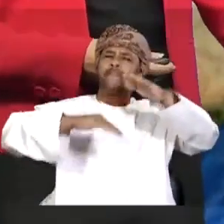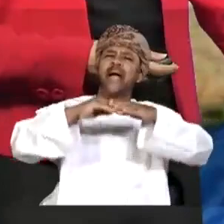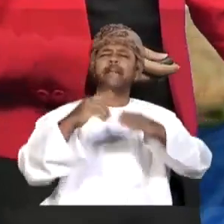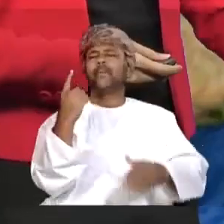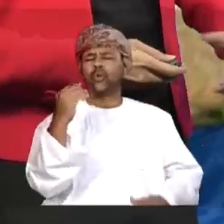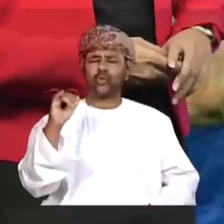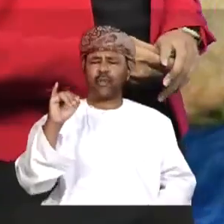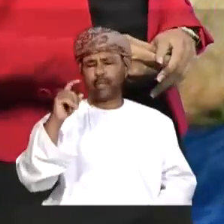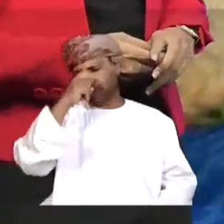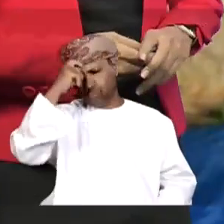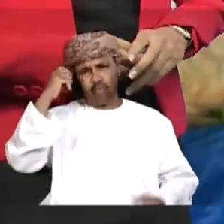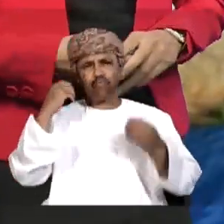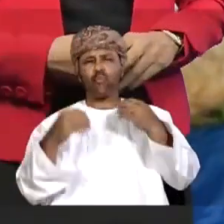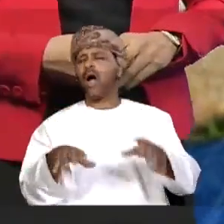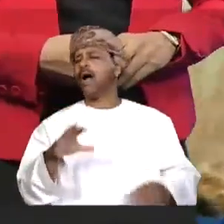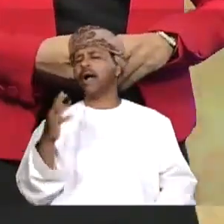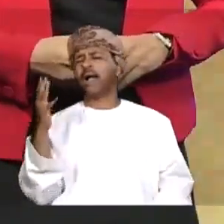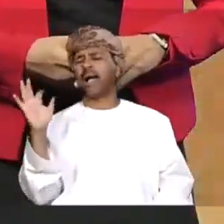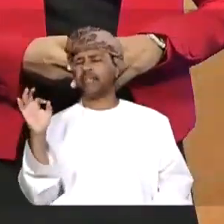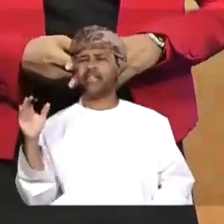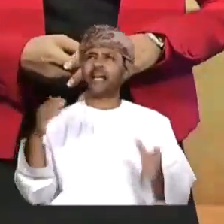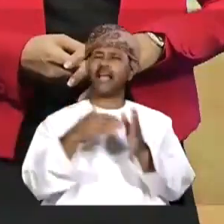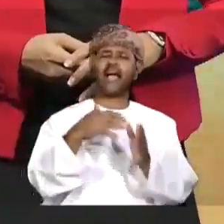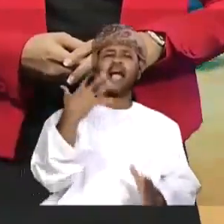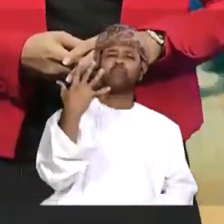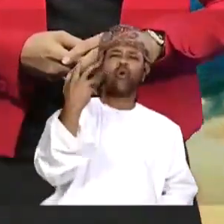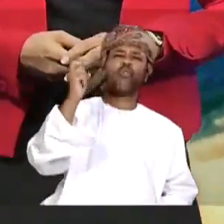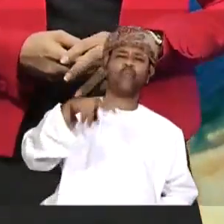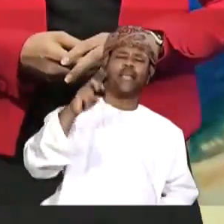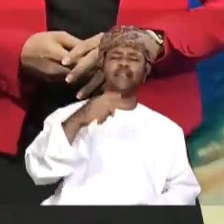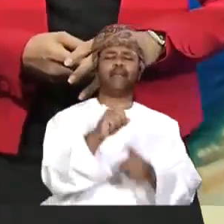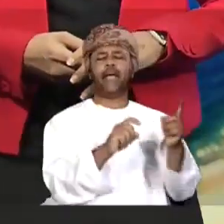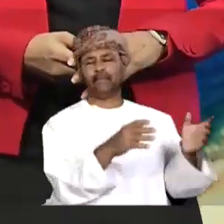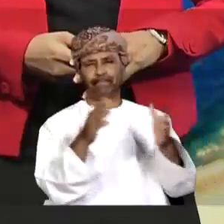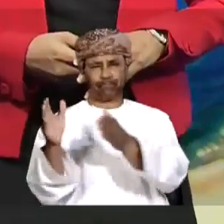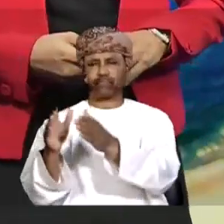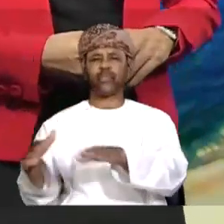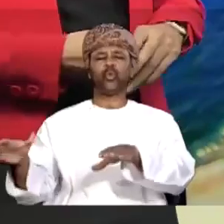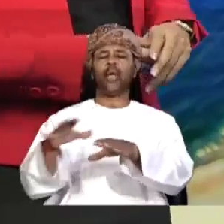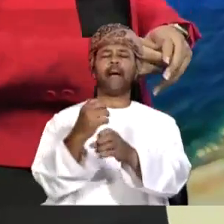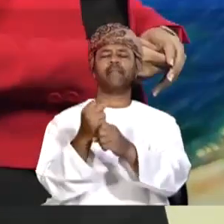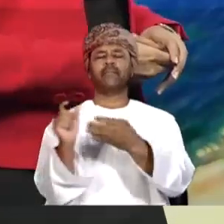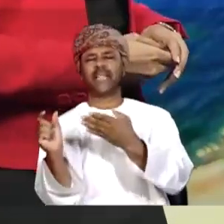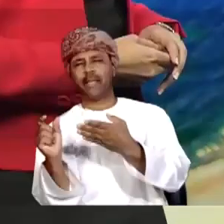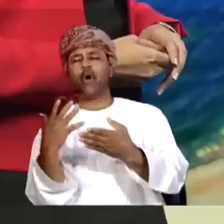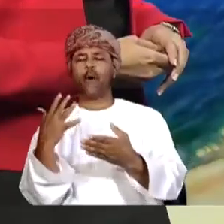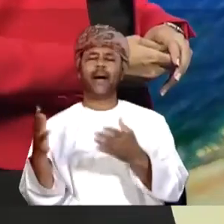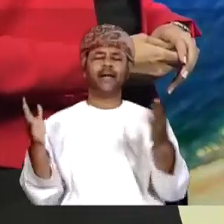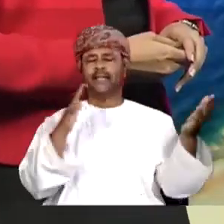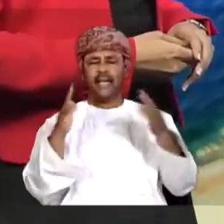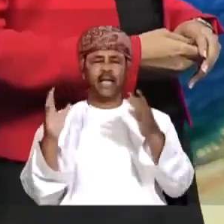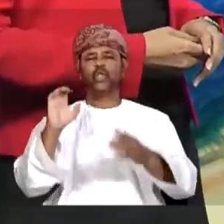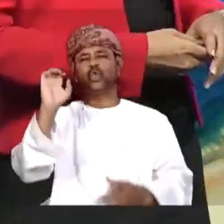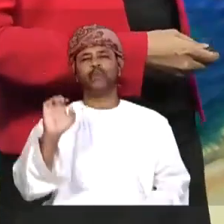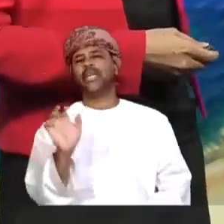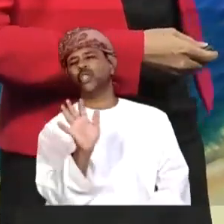1.5 متر، ورطوبة النسبية تتراوح ما بين 50 إلى 85%. سواحل محافظة مسندم تشهد رياح عموما